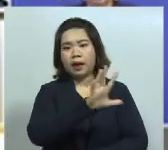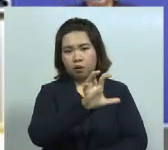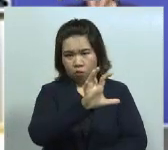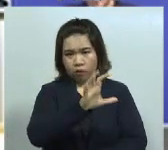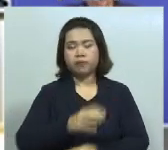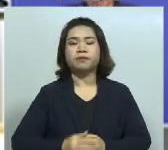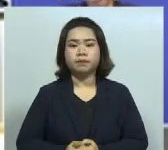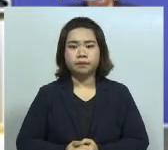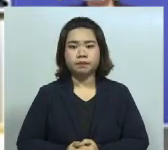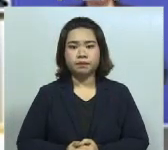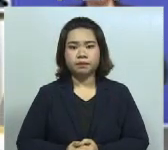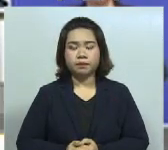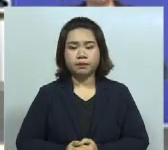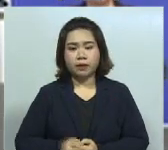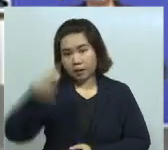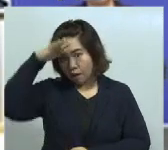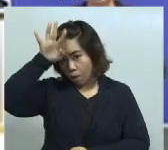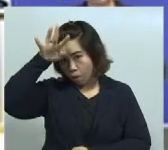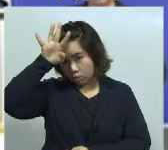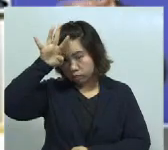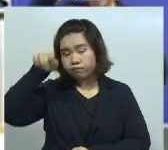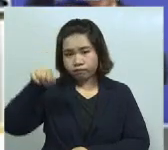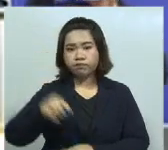นนนายธนาธร